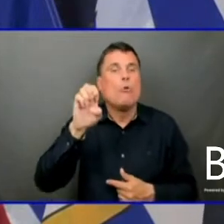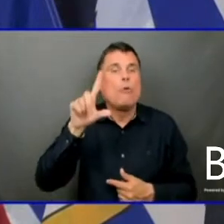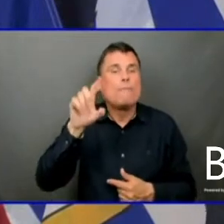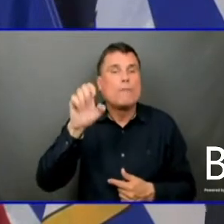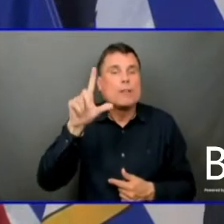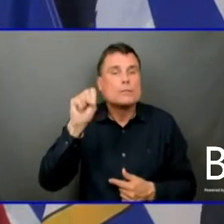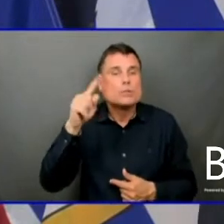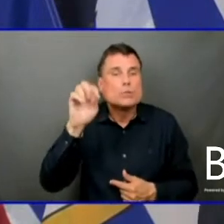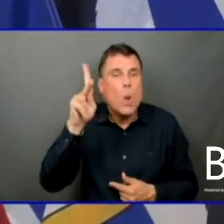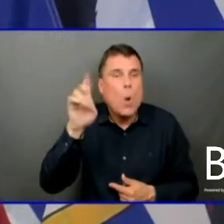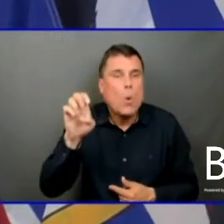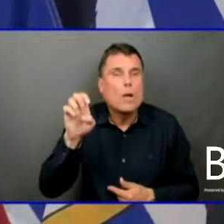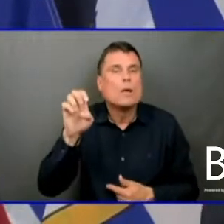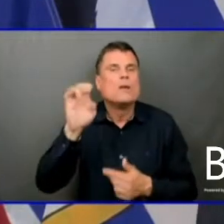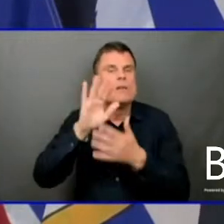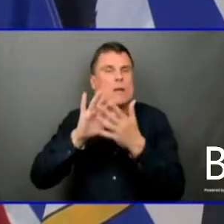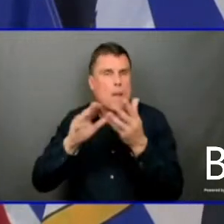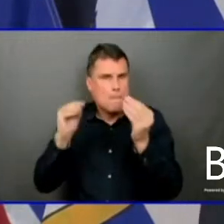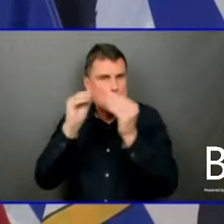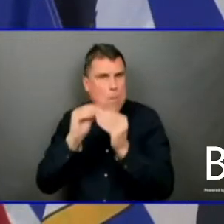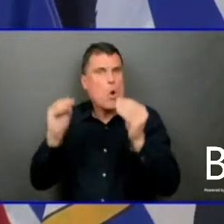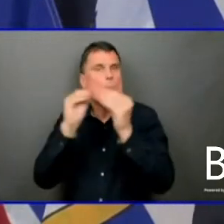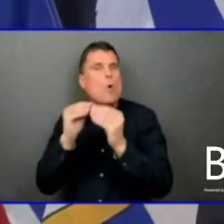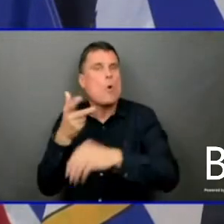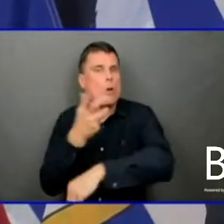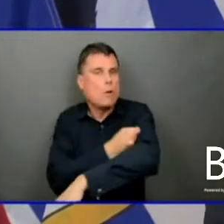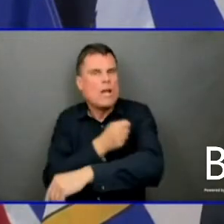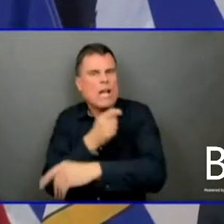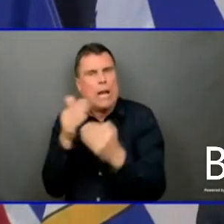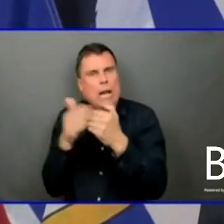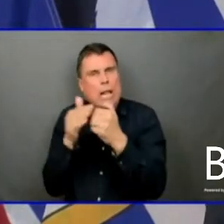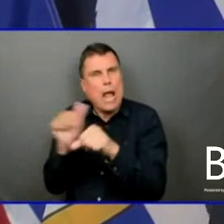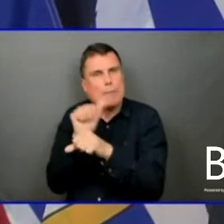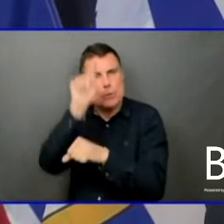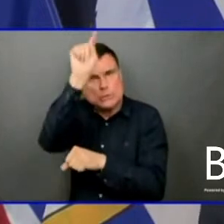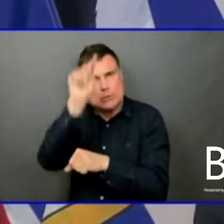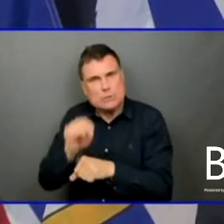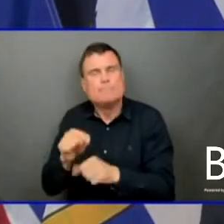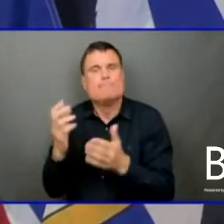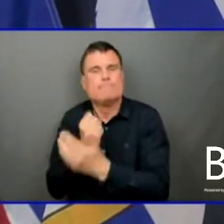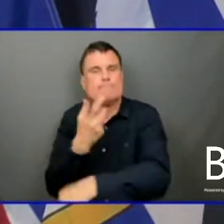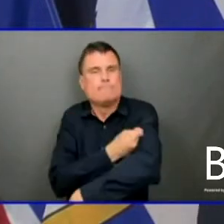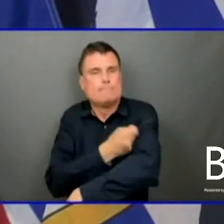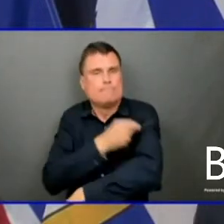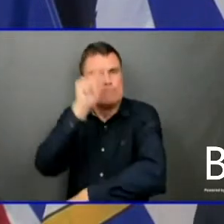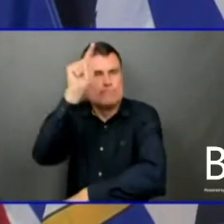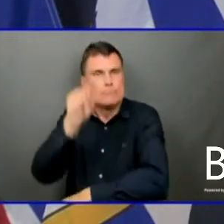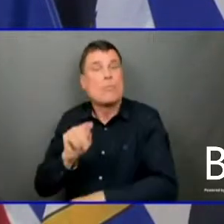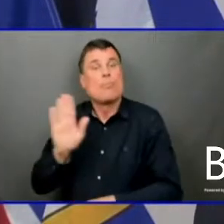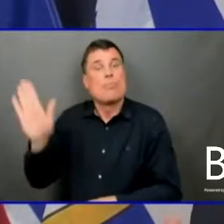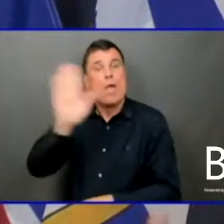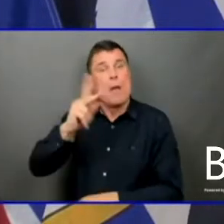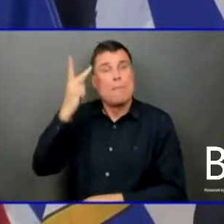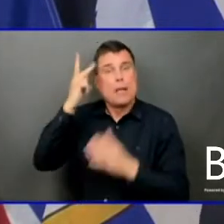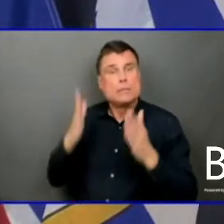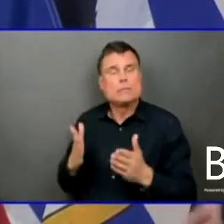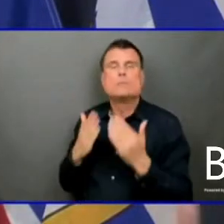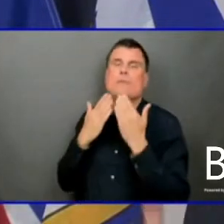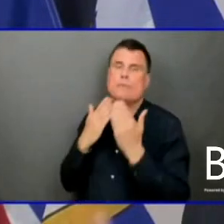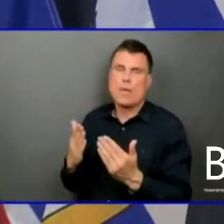express my appreciation to everyone, 所以也表示感谢之意。那边都是加强了这个疫苗的施